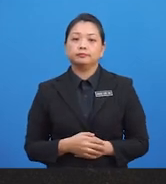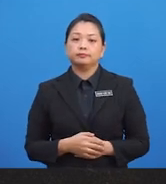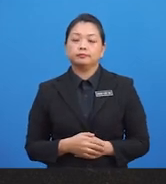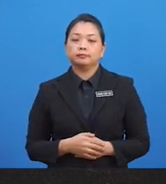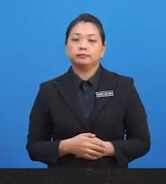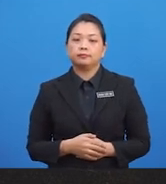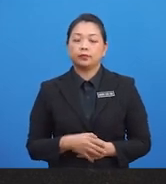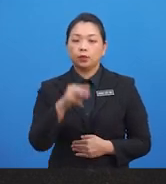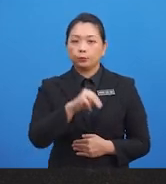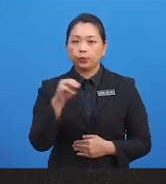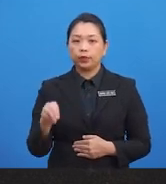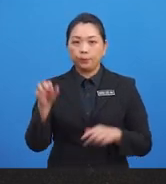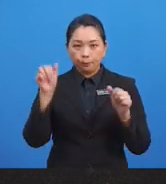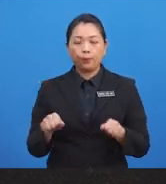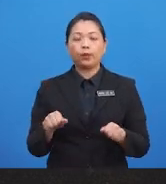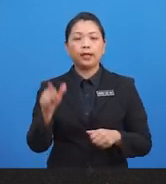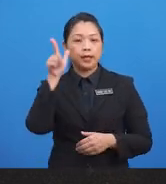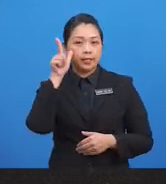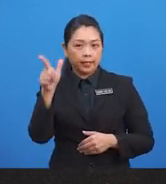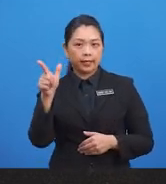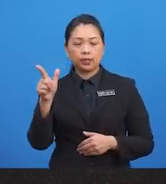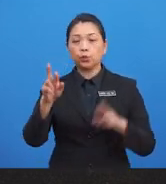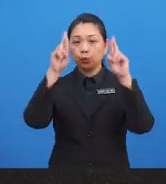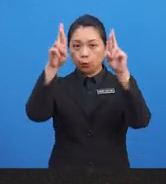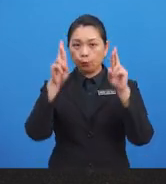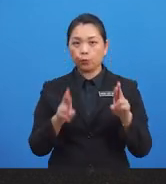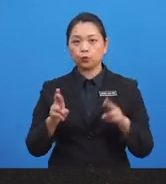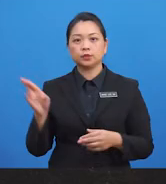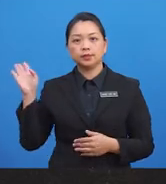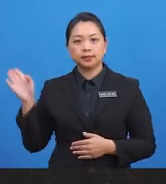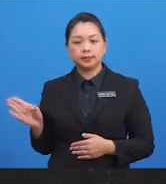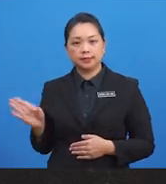Murid-murid, boleh lihat rumus pada skrin yang dipaparkan.